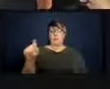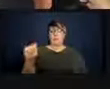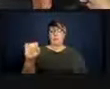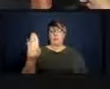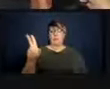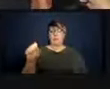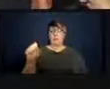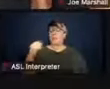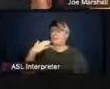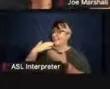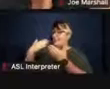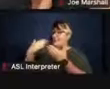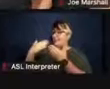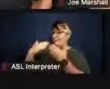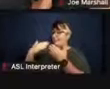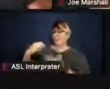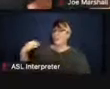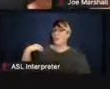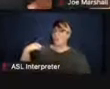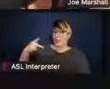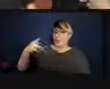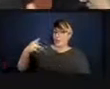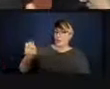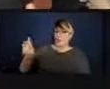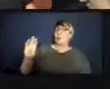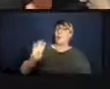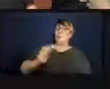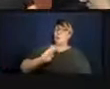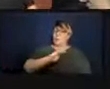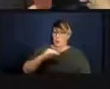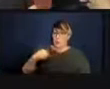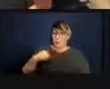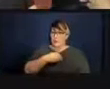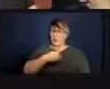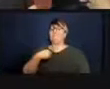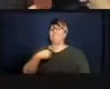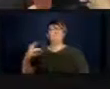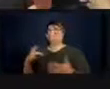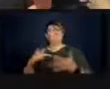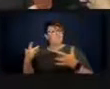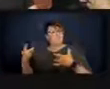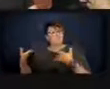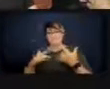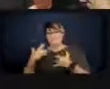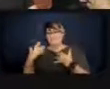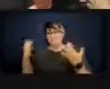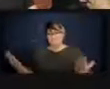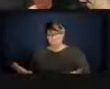شكرا. طاب مساءكم جميعا. أنا سعيدة جدا